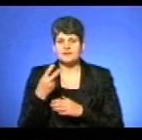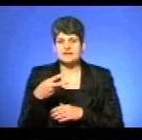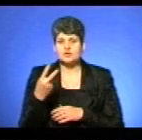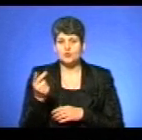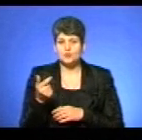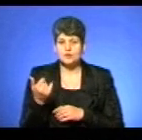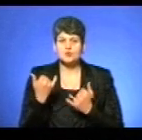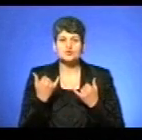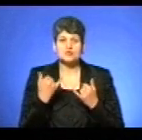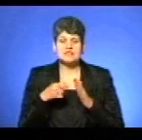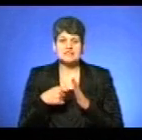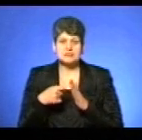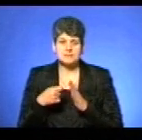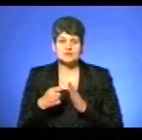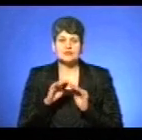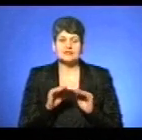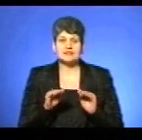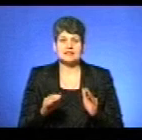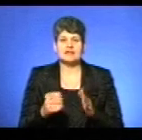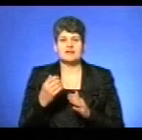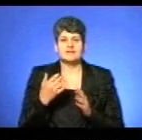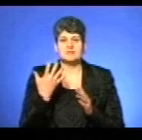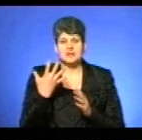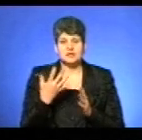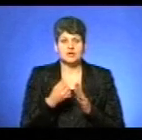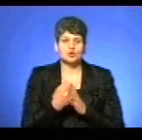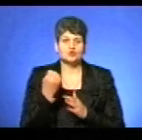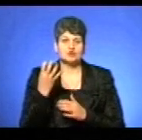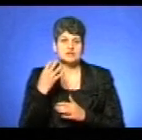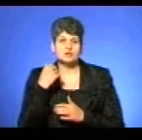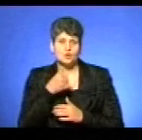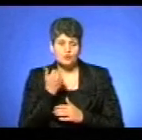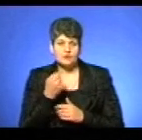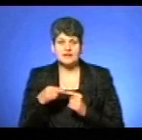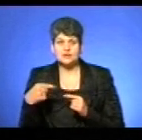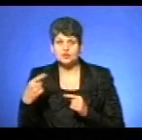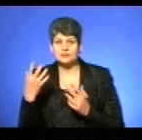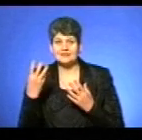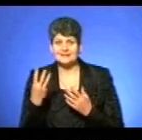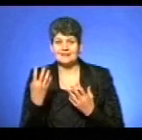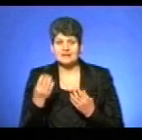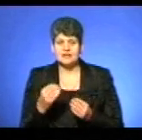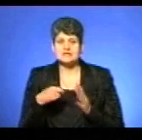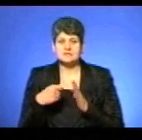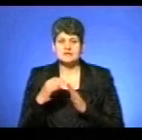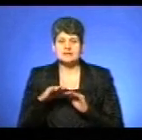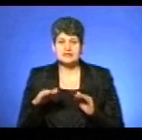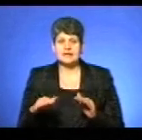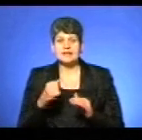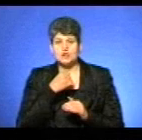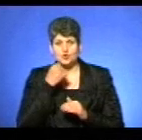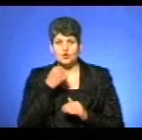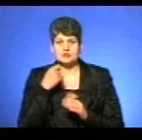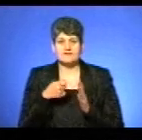грудня. Сьогодні записують резюме дітей віком від 5 до 14 років. У наступні 3 дні записуватимуть дітей і